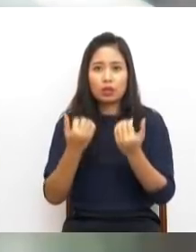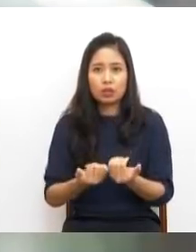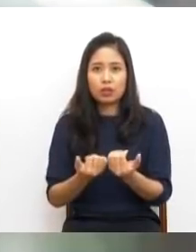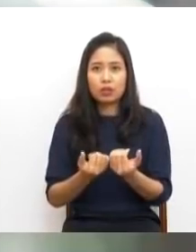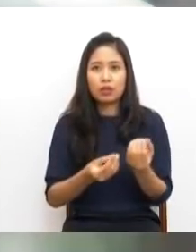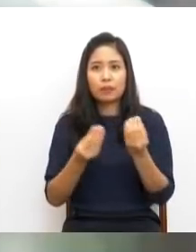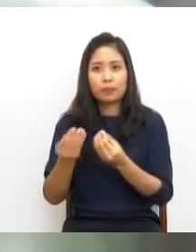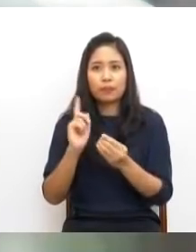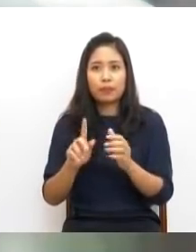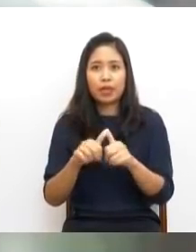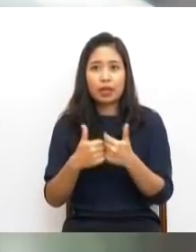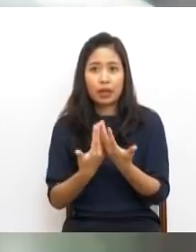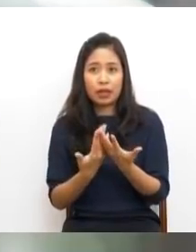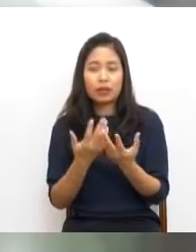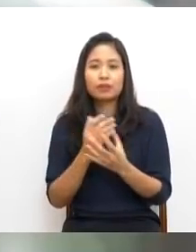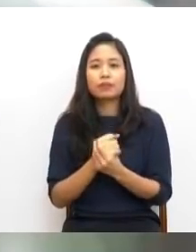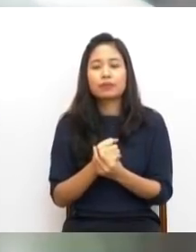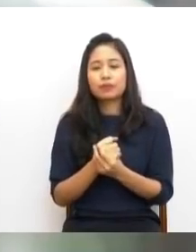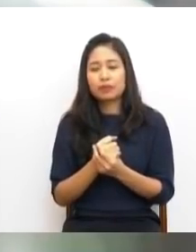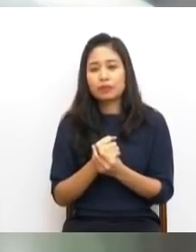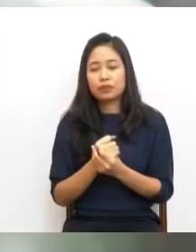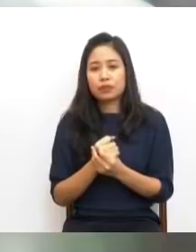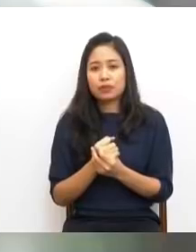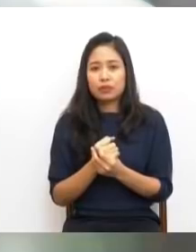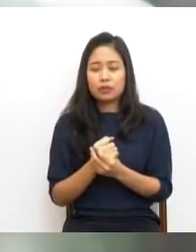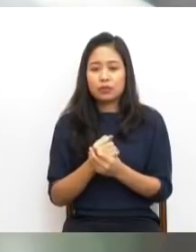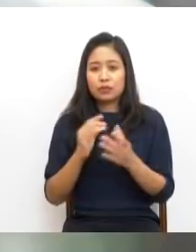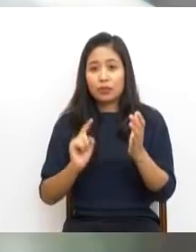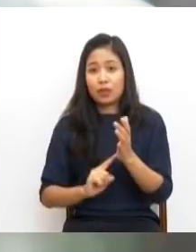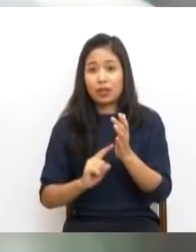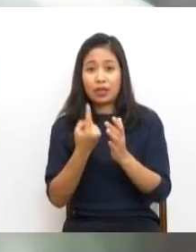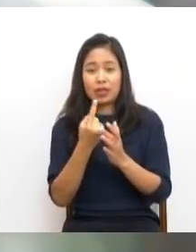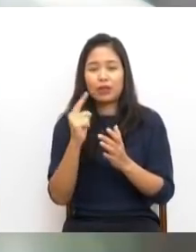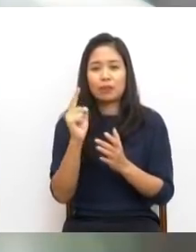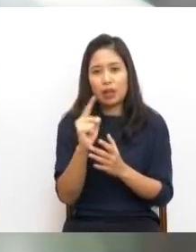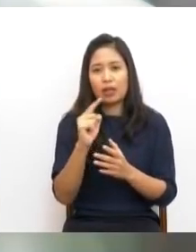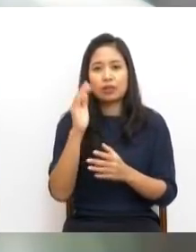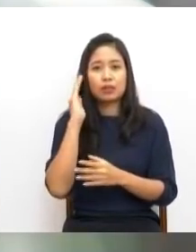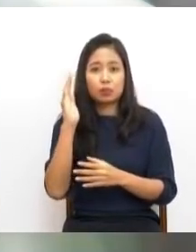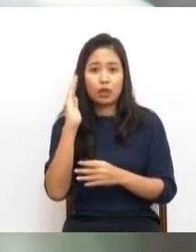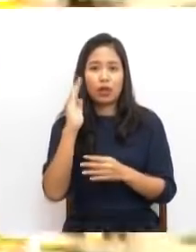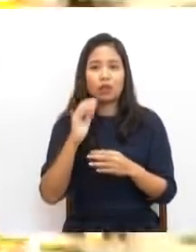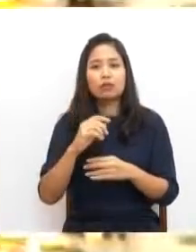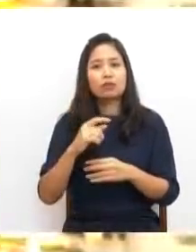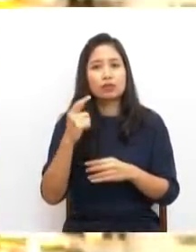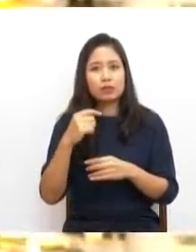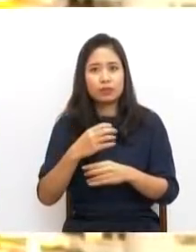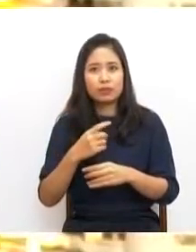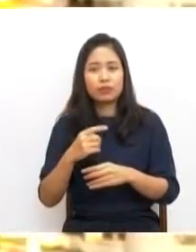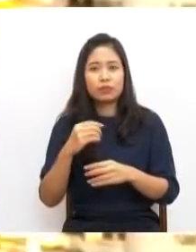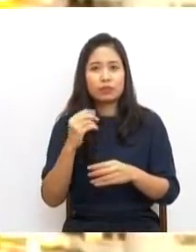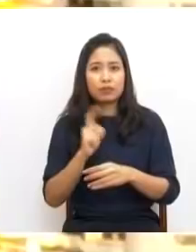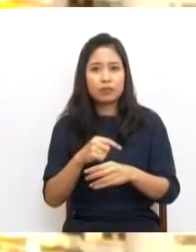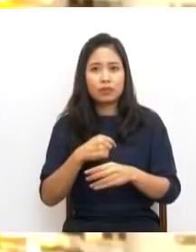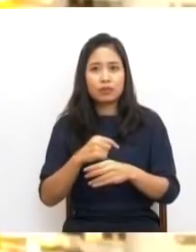คะ คือเริ่มต้นบอกต้องบอกว่าทางโอกับพี่เอครับเป็นคนผลิตรายการคิดเรนเจอร์ออกอากาศทางไทย PBS ครับผม